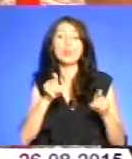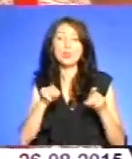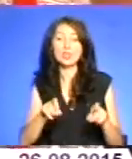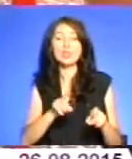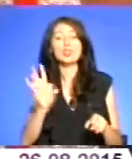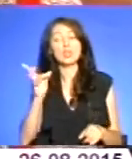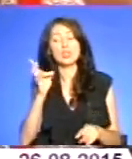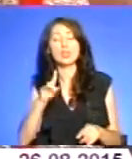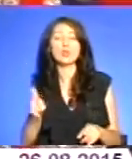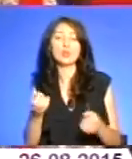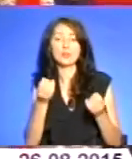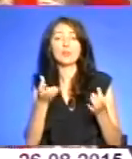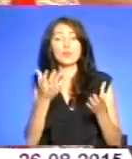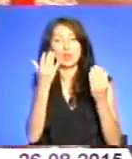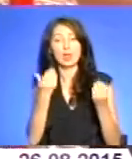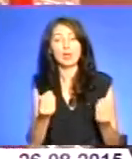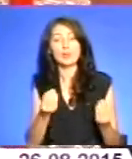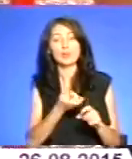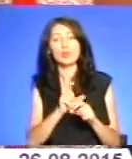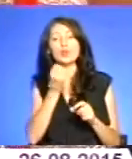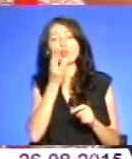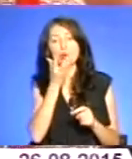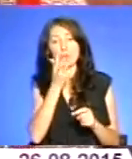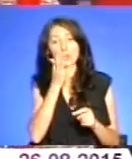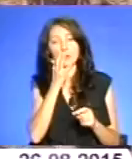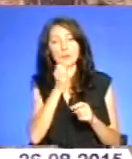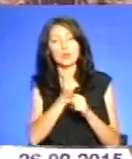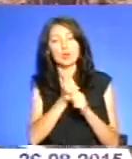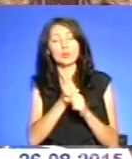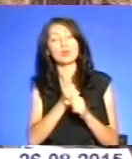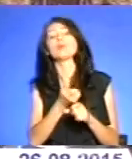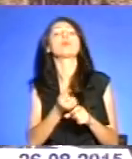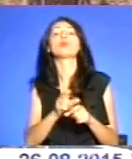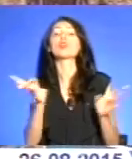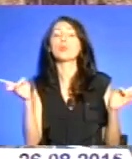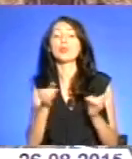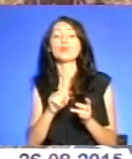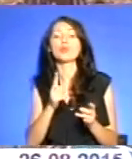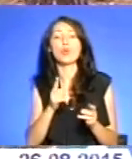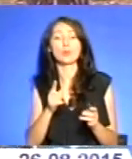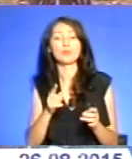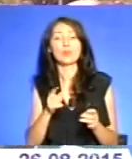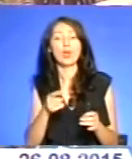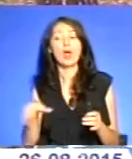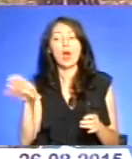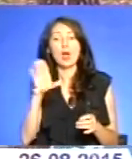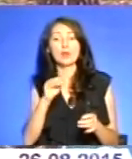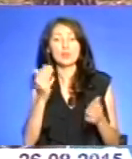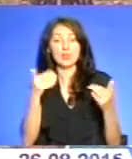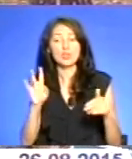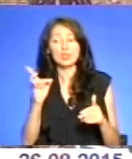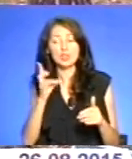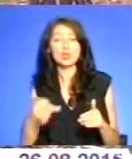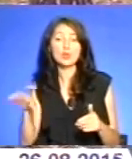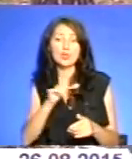чи в неділю, чи в будний день. Дуже добре зроблено. Дуже потрібно. Чому не потрібно? А во всі вже в неділю, всі